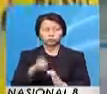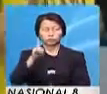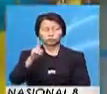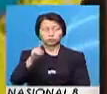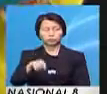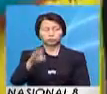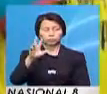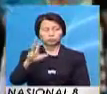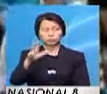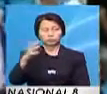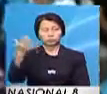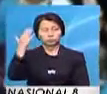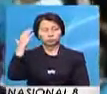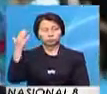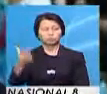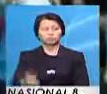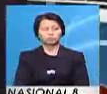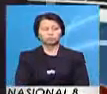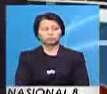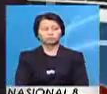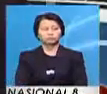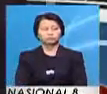1 Mac lalu.